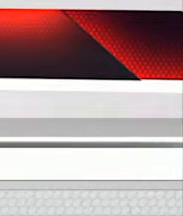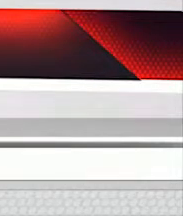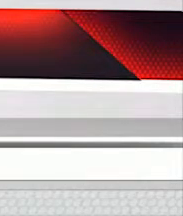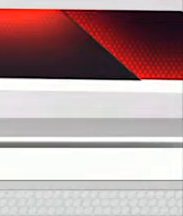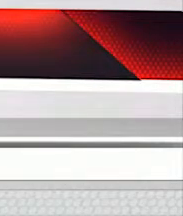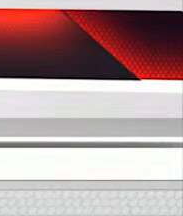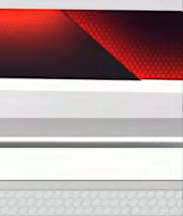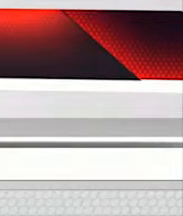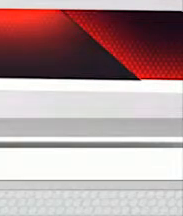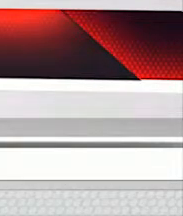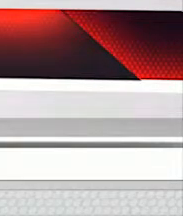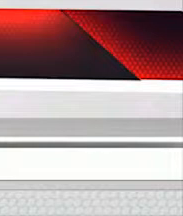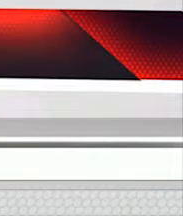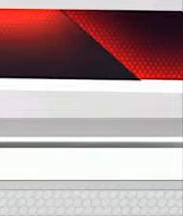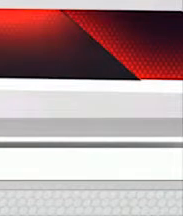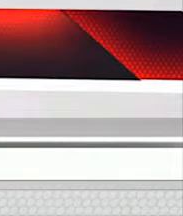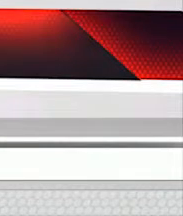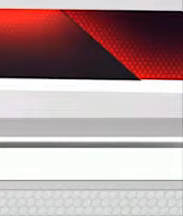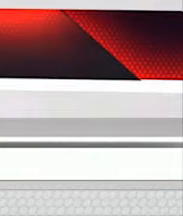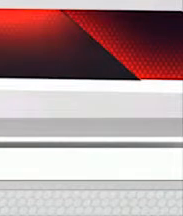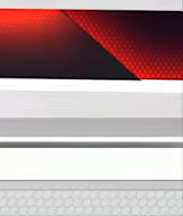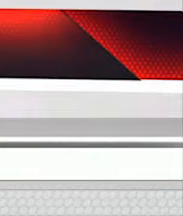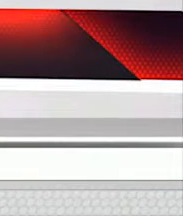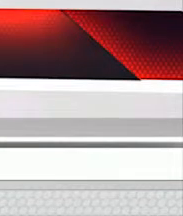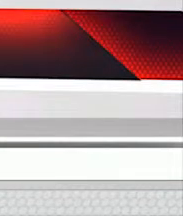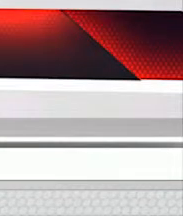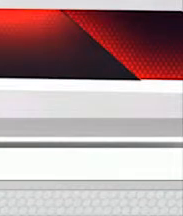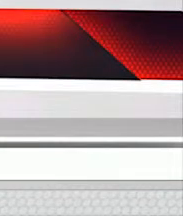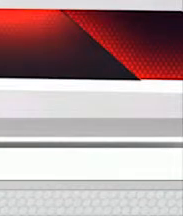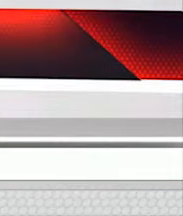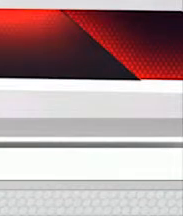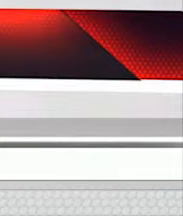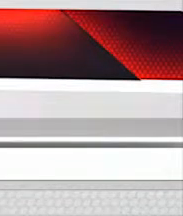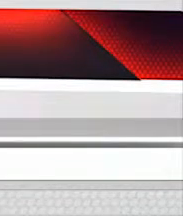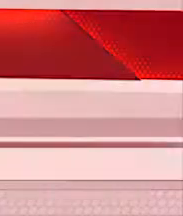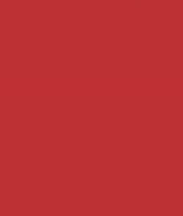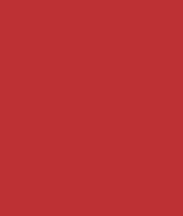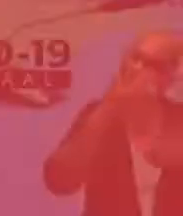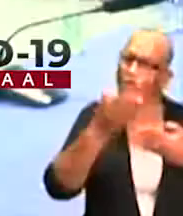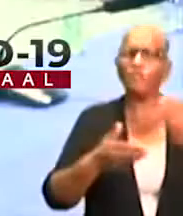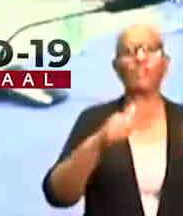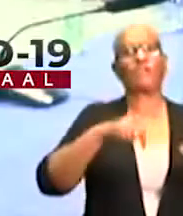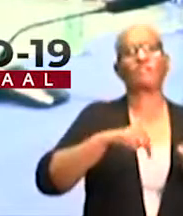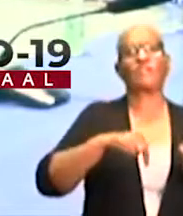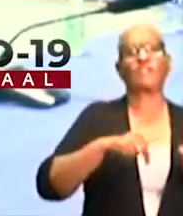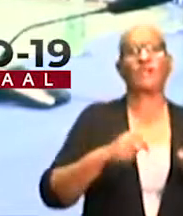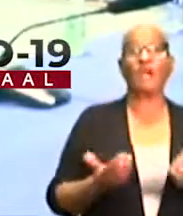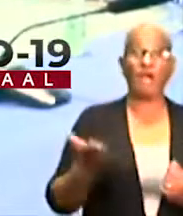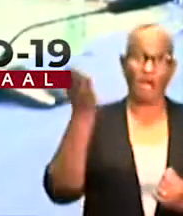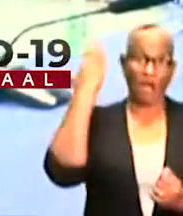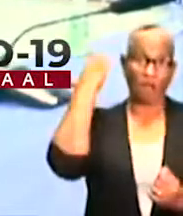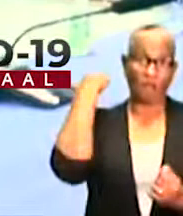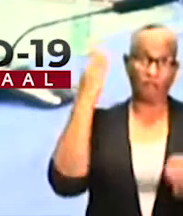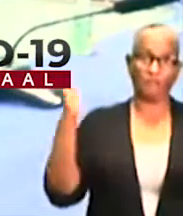immuniteit opgebouwd. Dat zei Dr. Anders Bernardo Panka, lid van het Outbreak Management Team. Afgelopen